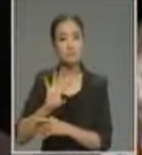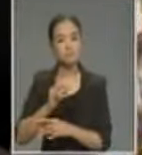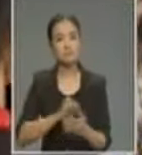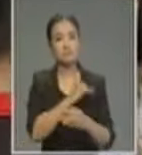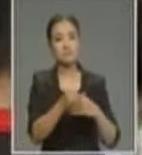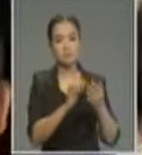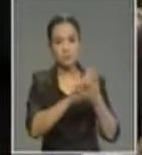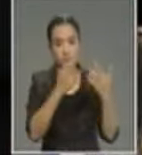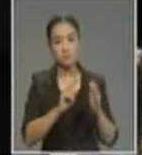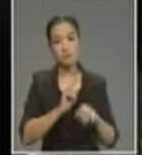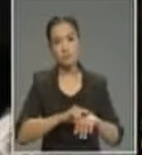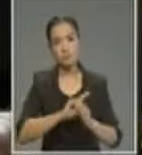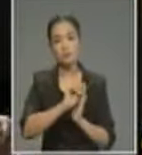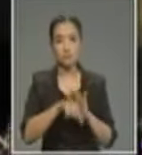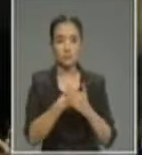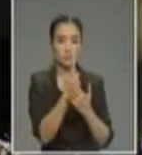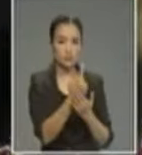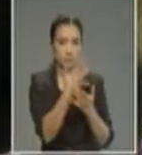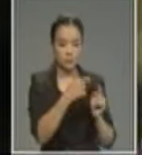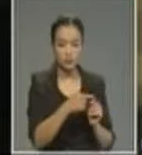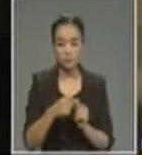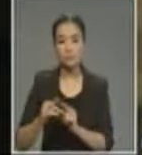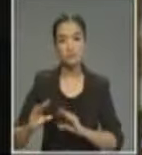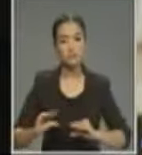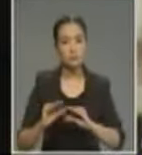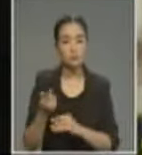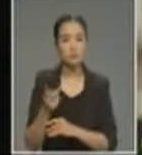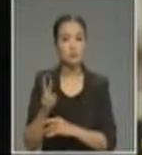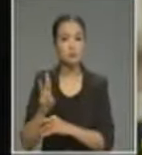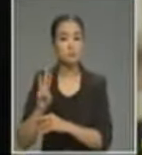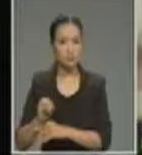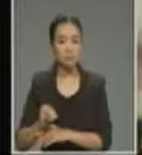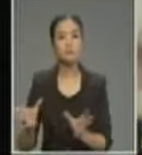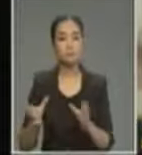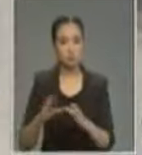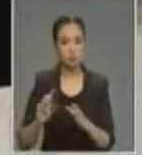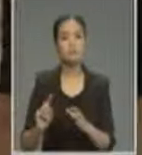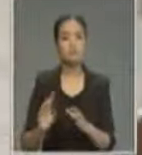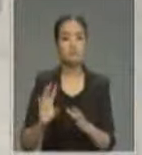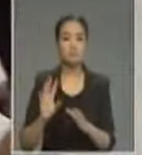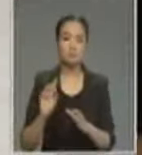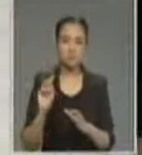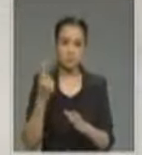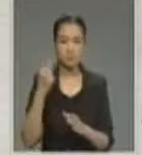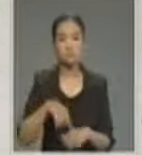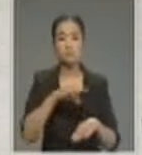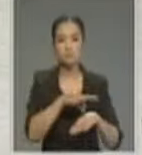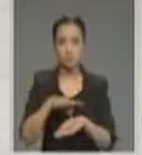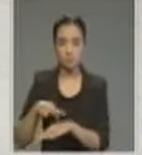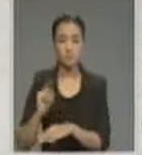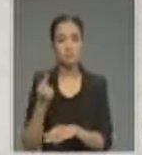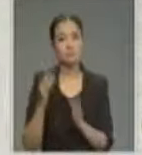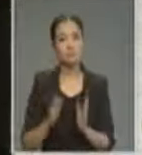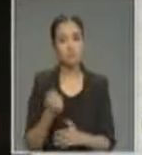แล้วนะคะใช้เวลาประมาณ1ชั่วโมงจากนั้นก็ต่อด้วยประชุมครม.นัดแรกของรัฐมนตรีที่ได้รับการแต่งตั้งในตำแหน่งใหม่12คนด้วยกัน